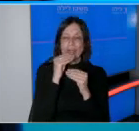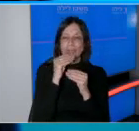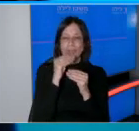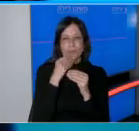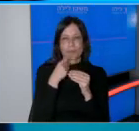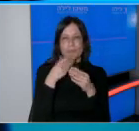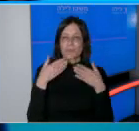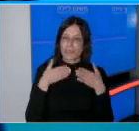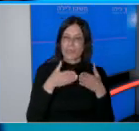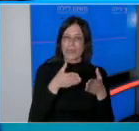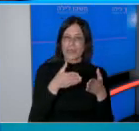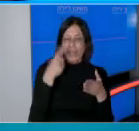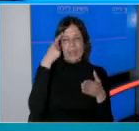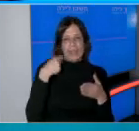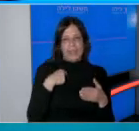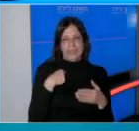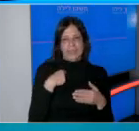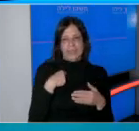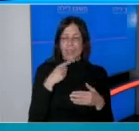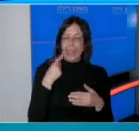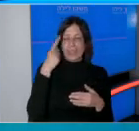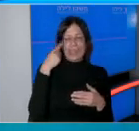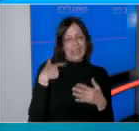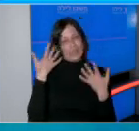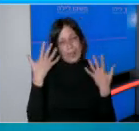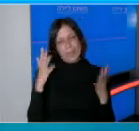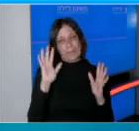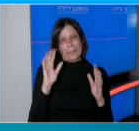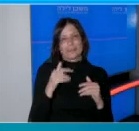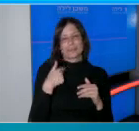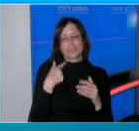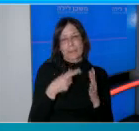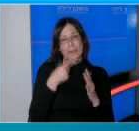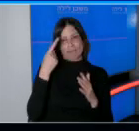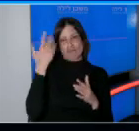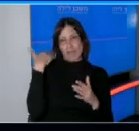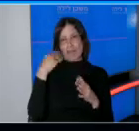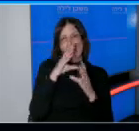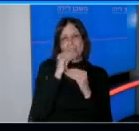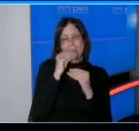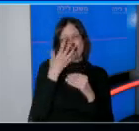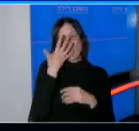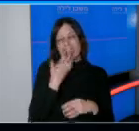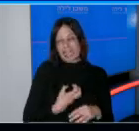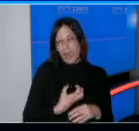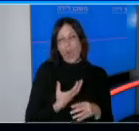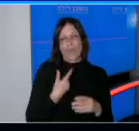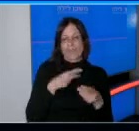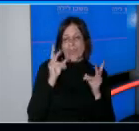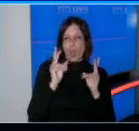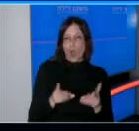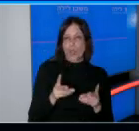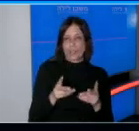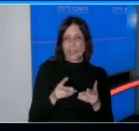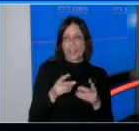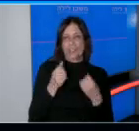יחד, כיוונת לדעתי, אז אני לא אגיד דעת גדולים. אבל בפעם שעברה דיברנו על הדיכאון ועל היכולות